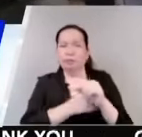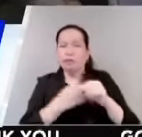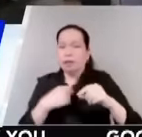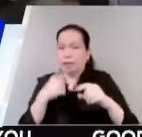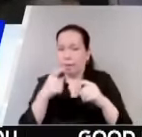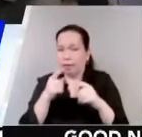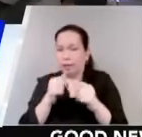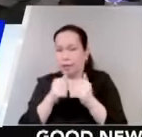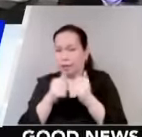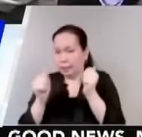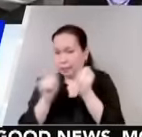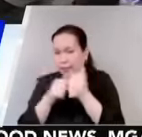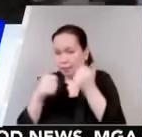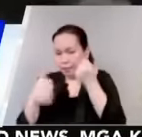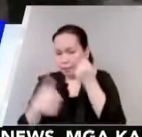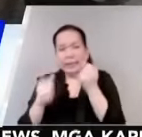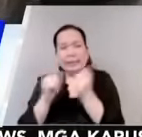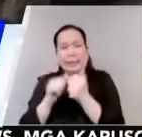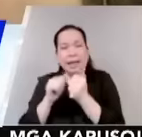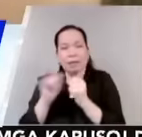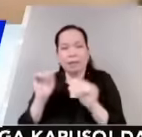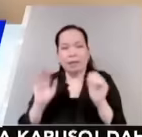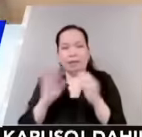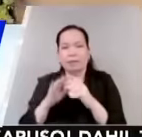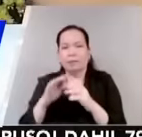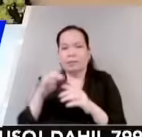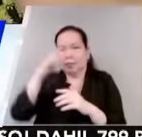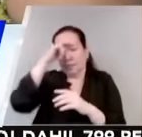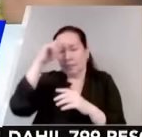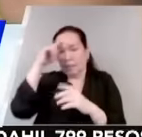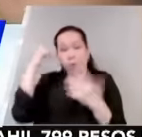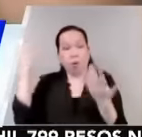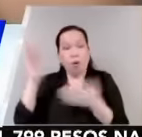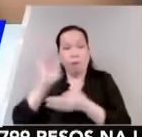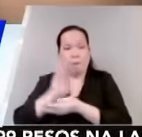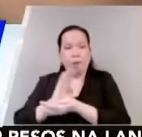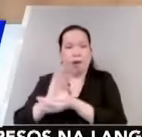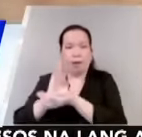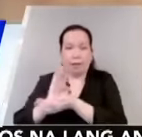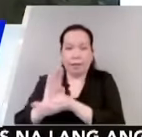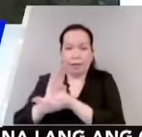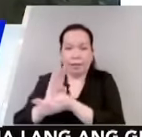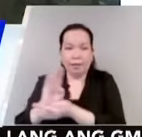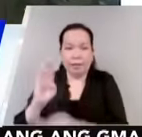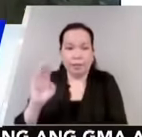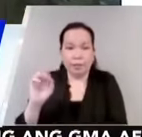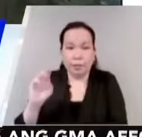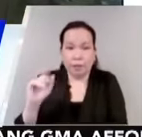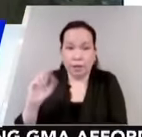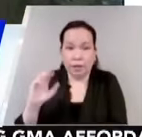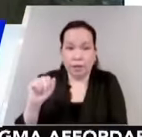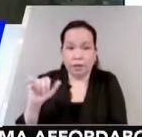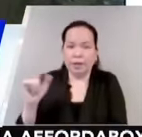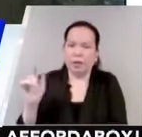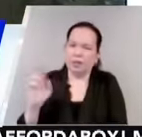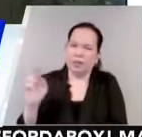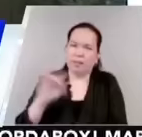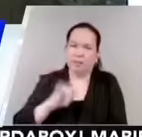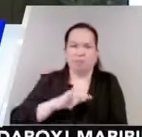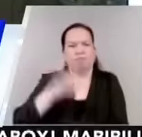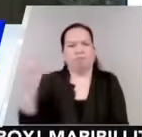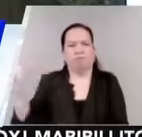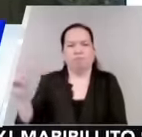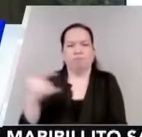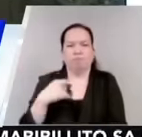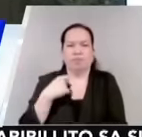Collins, nag-quick summer break na sa Boracay. Nakatakda rin daw siyang mag-out of the country. Just to like bond, to